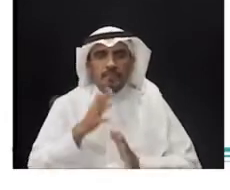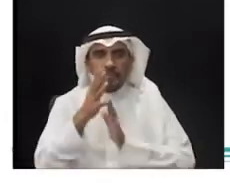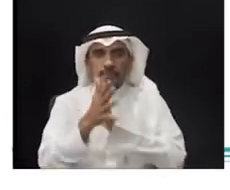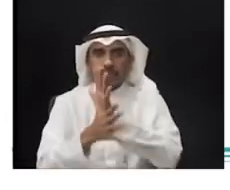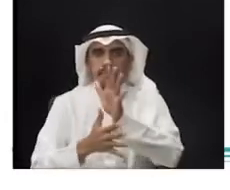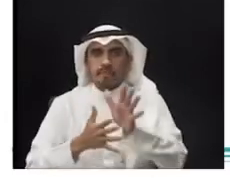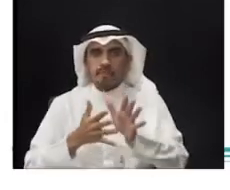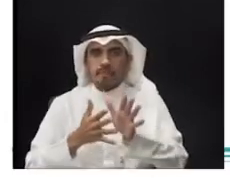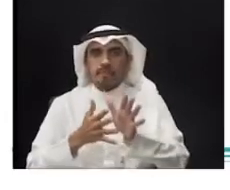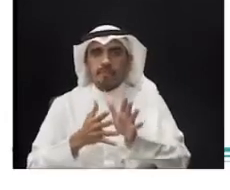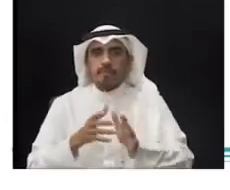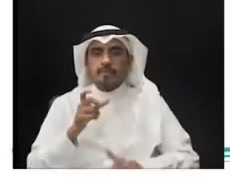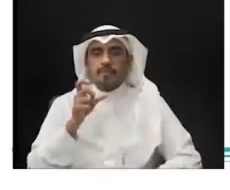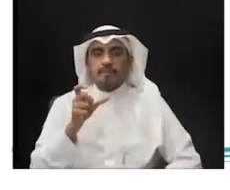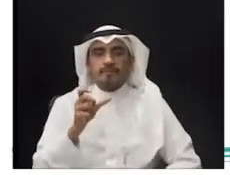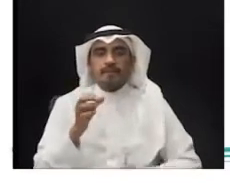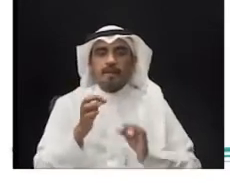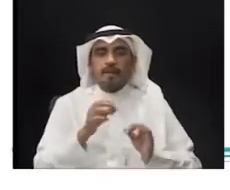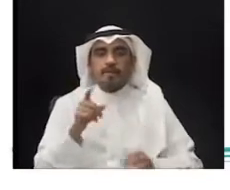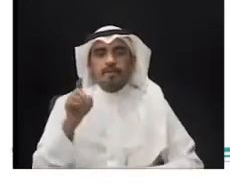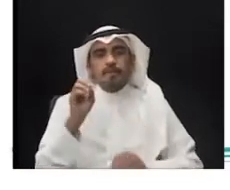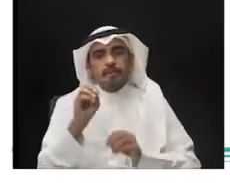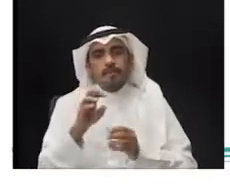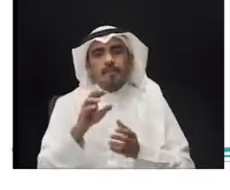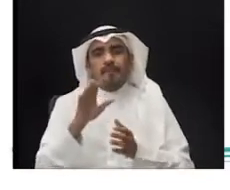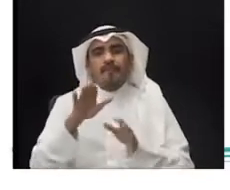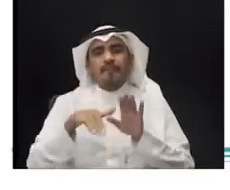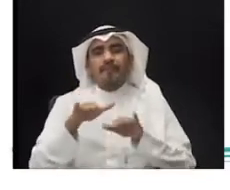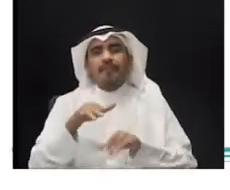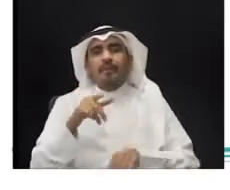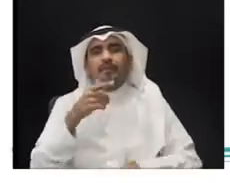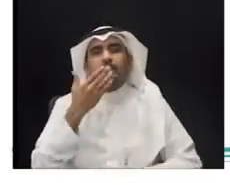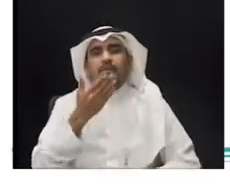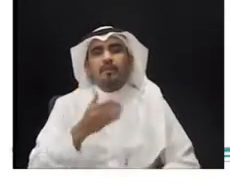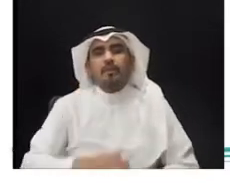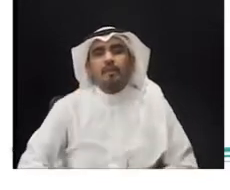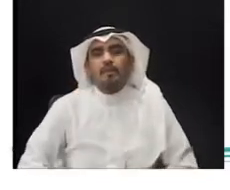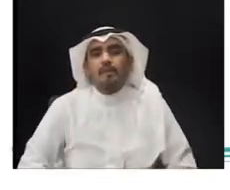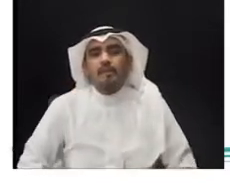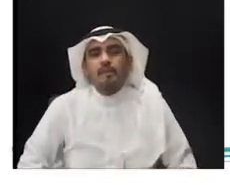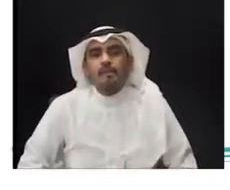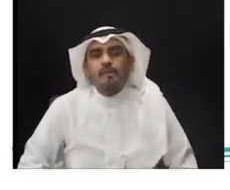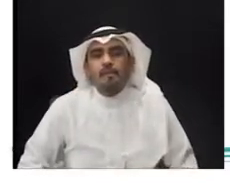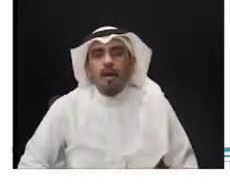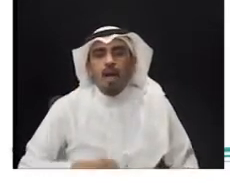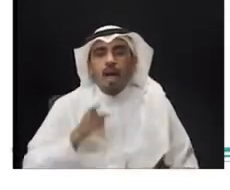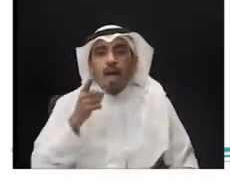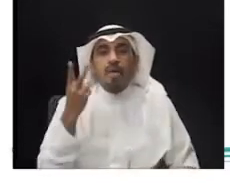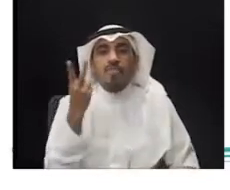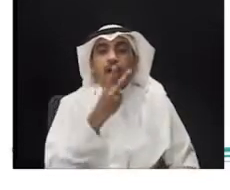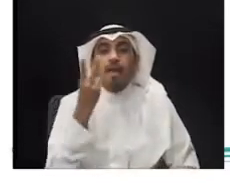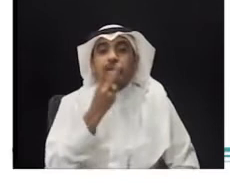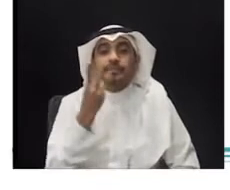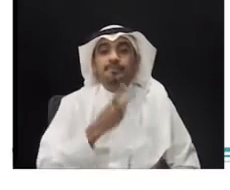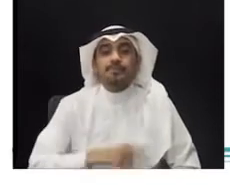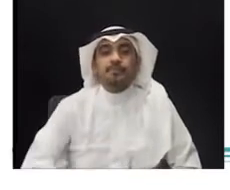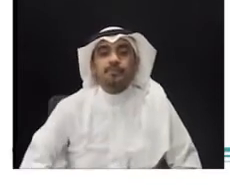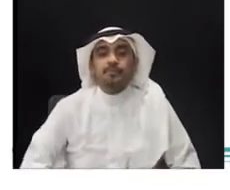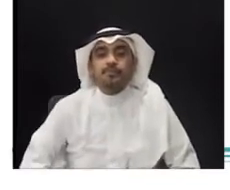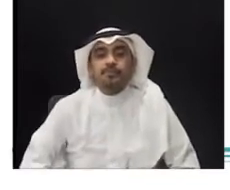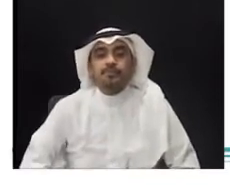إشارة للعبارة التي تناسبها، وأنتم ستكتبونها في الفراغ الذي أمامكم. هذان